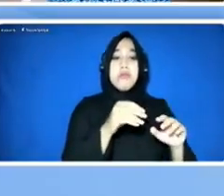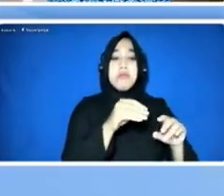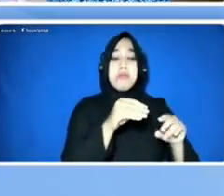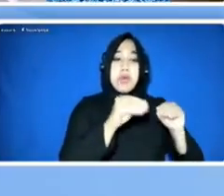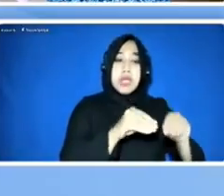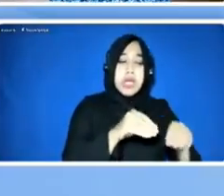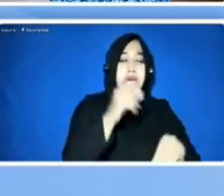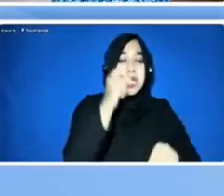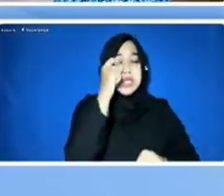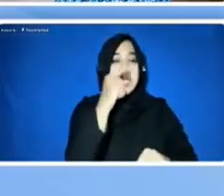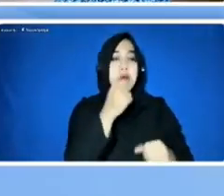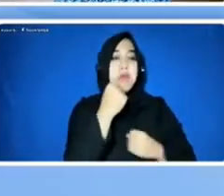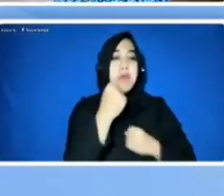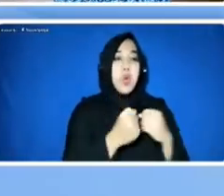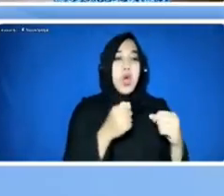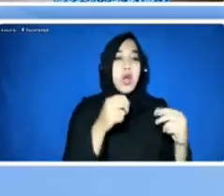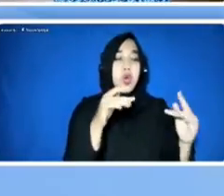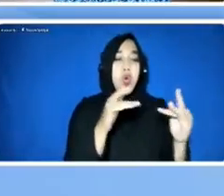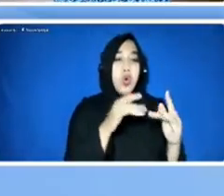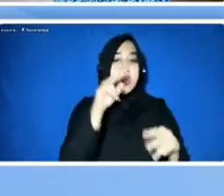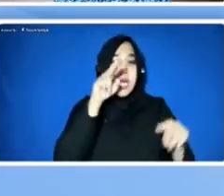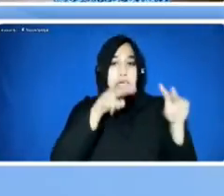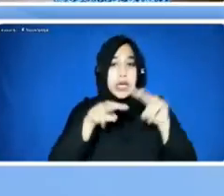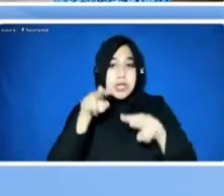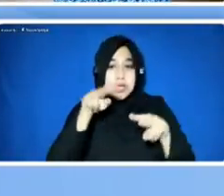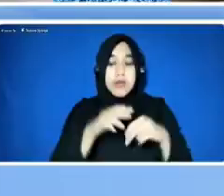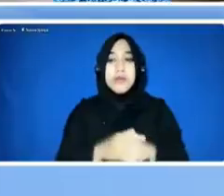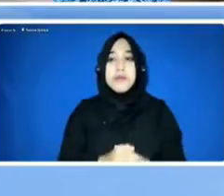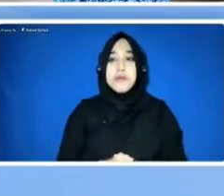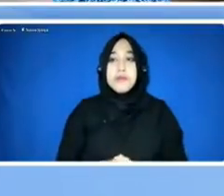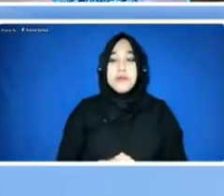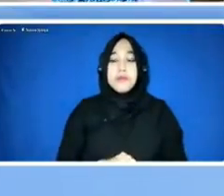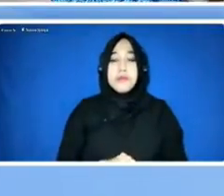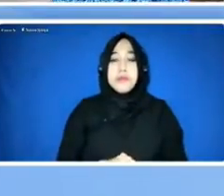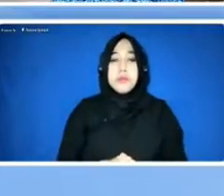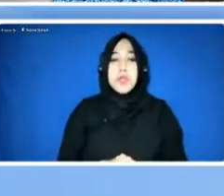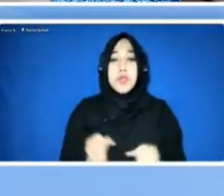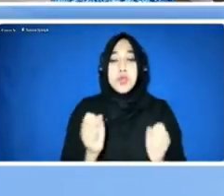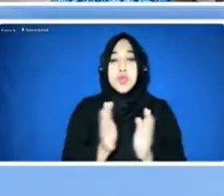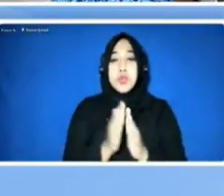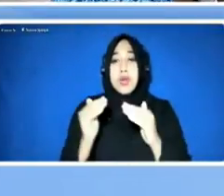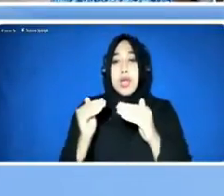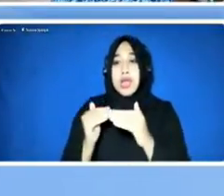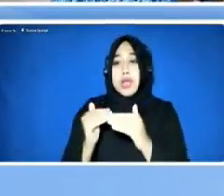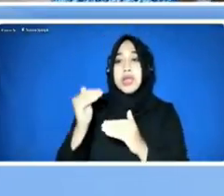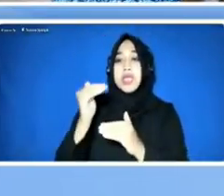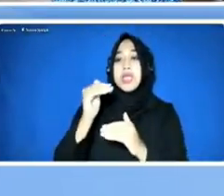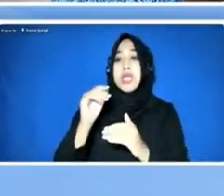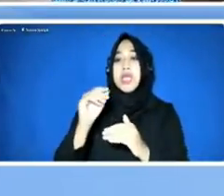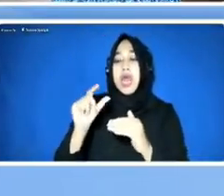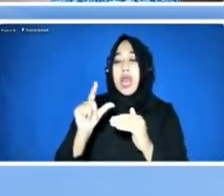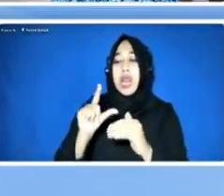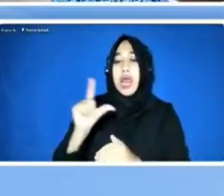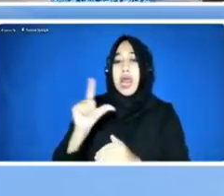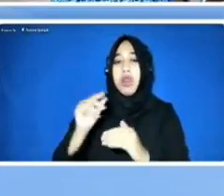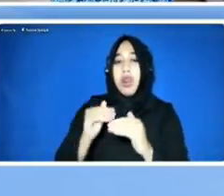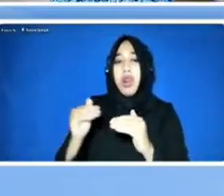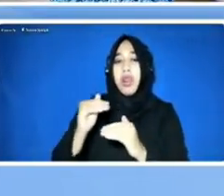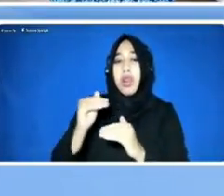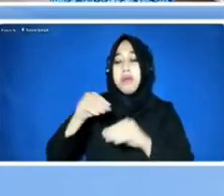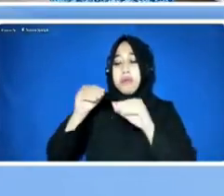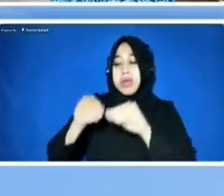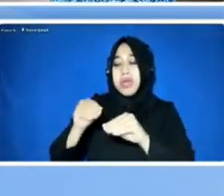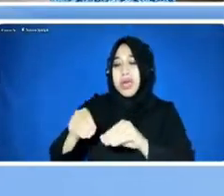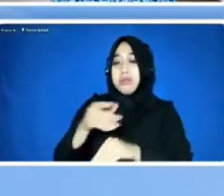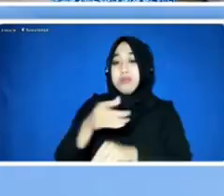untuk melakukan kontak tracing. Kita bisa lihat di sini, semakin tinggi level pendidikannya, semakin besar kemungkinan